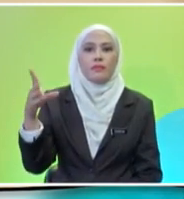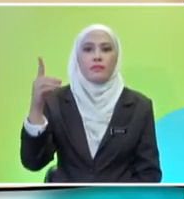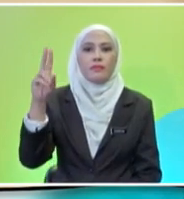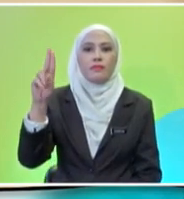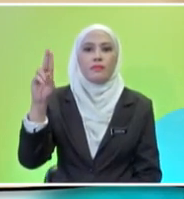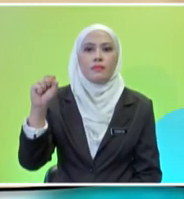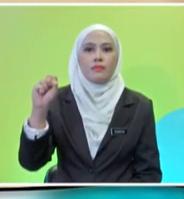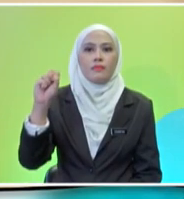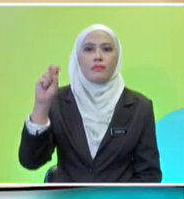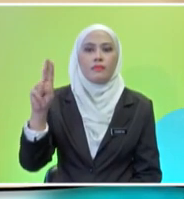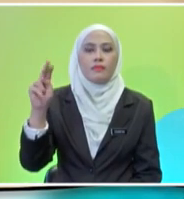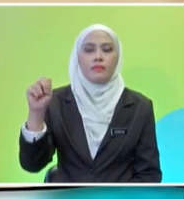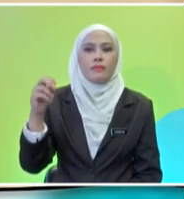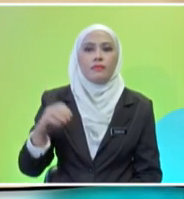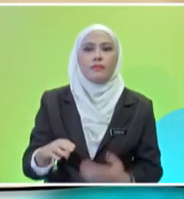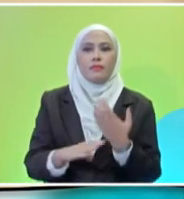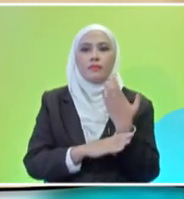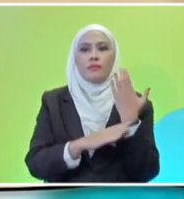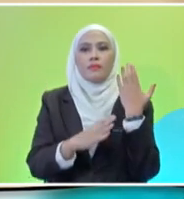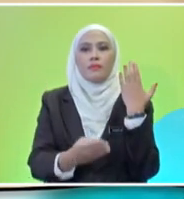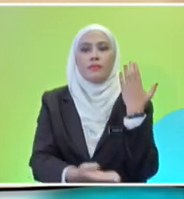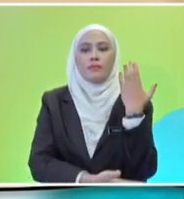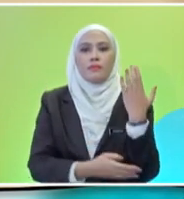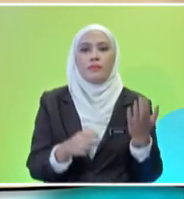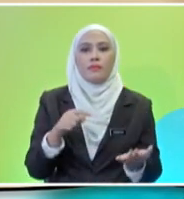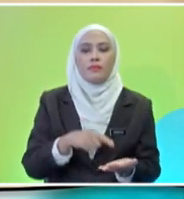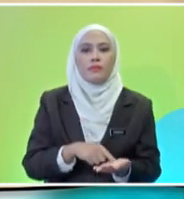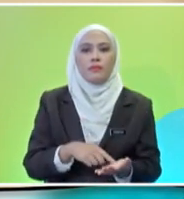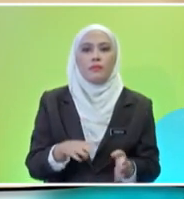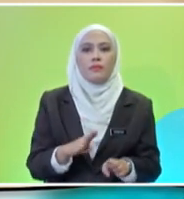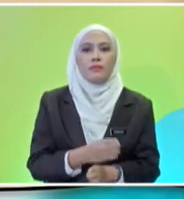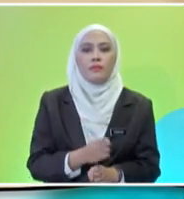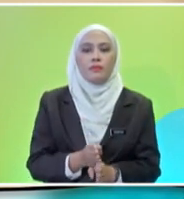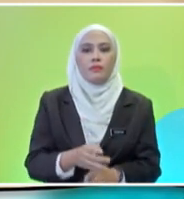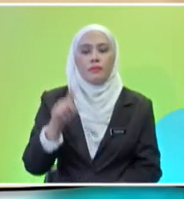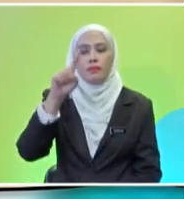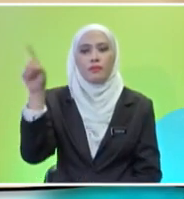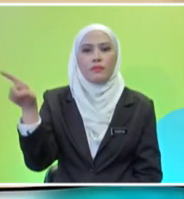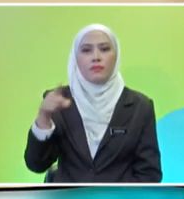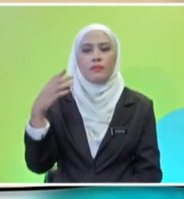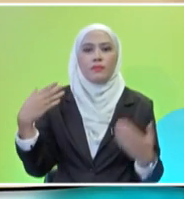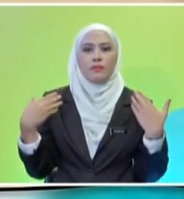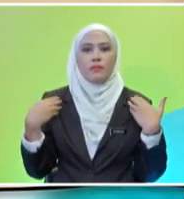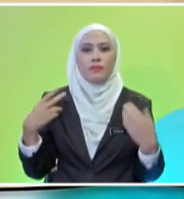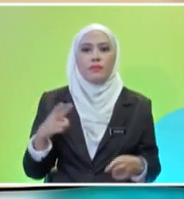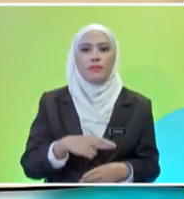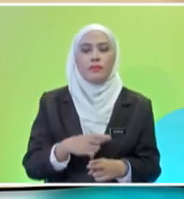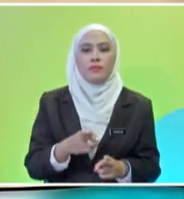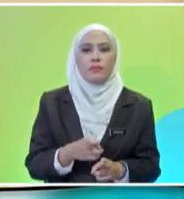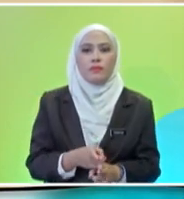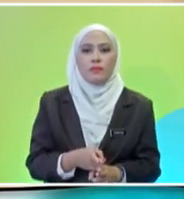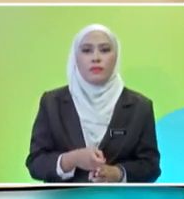ini berbentuk bujur dan mempunyai ruang terbuka pada bagian atas